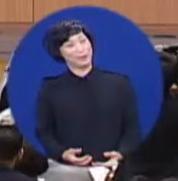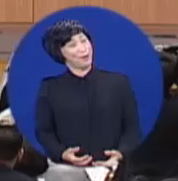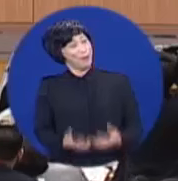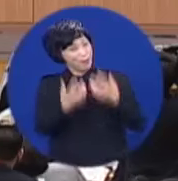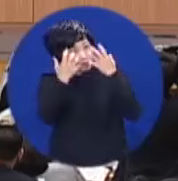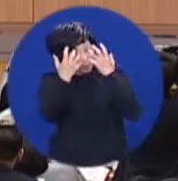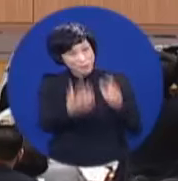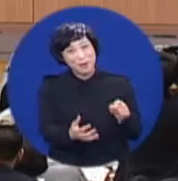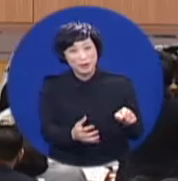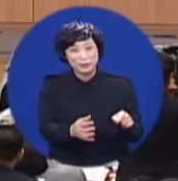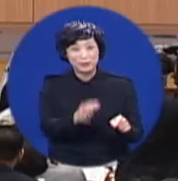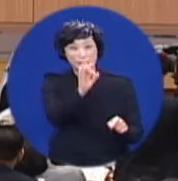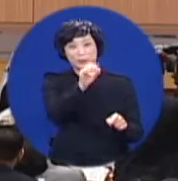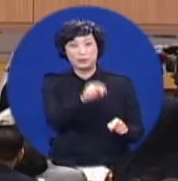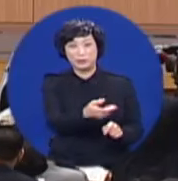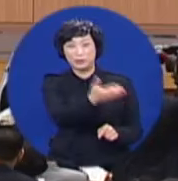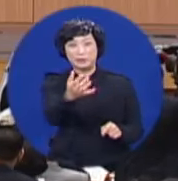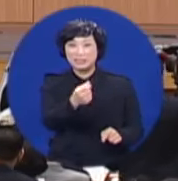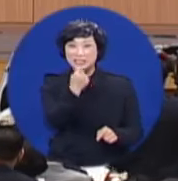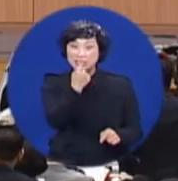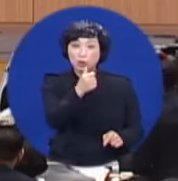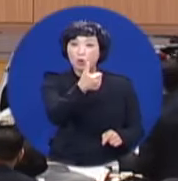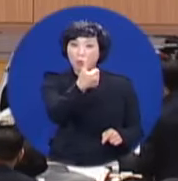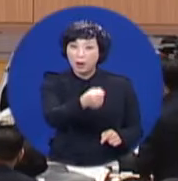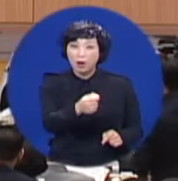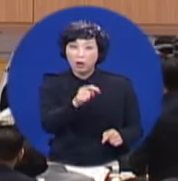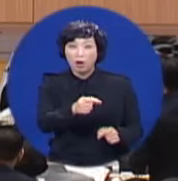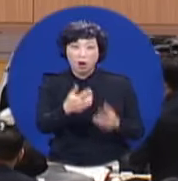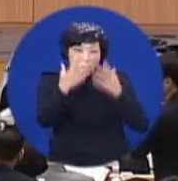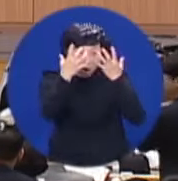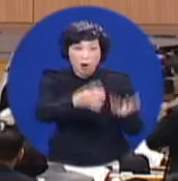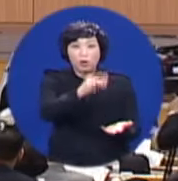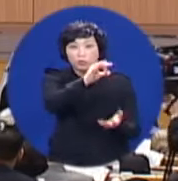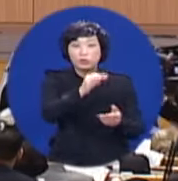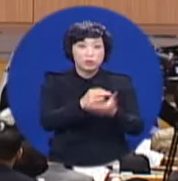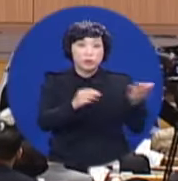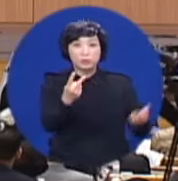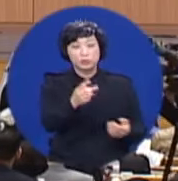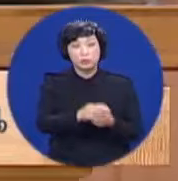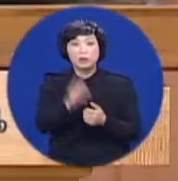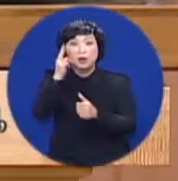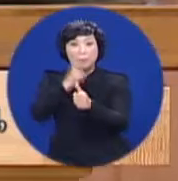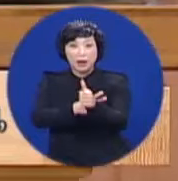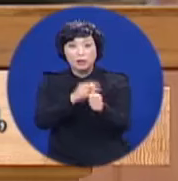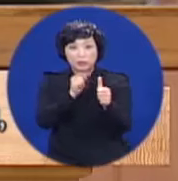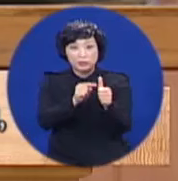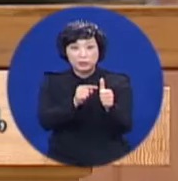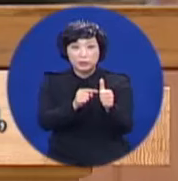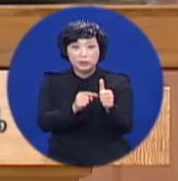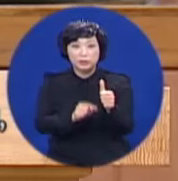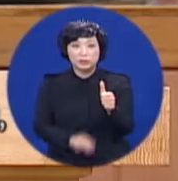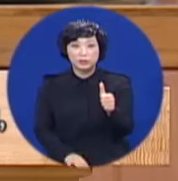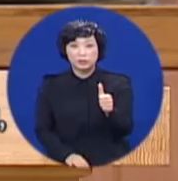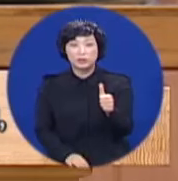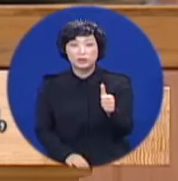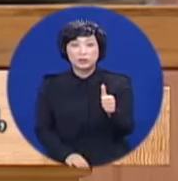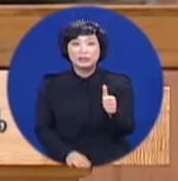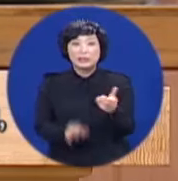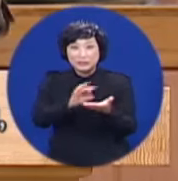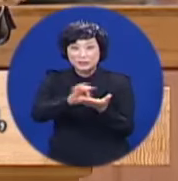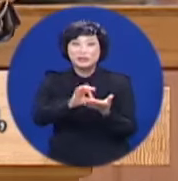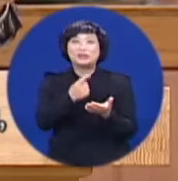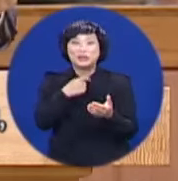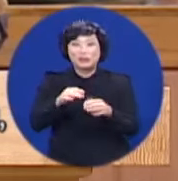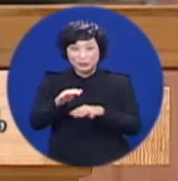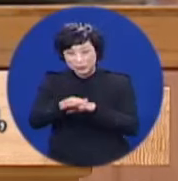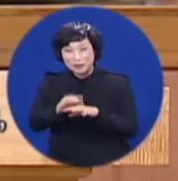상상에 은 5만, 상상이 안 되는 돈. 그리고 사도 바울이 수건만 갖다 병자에 얹어놔도